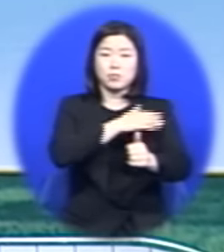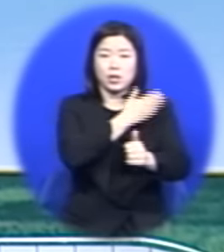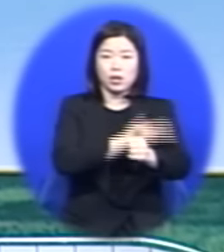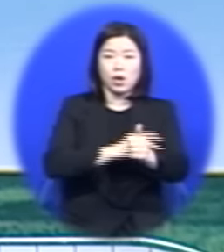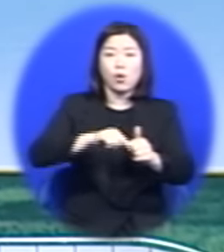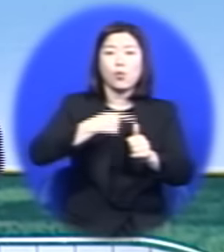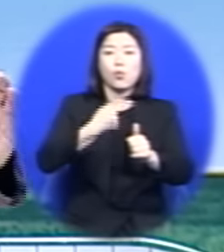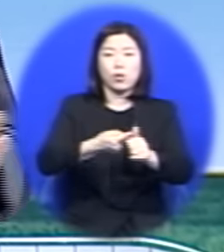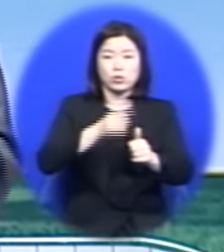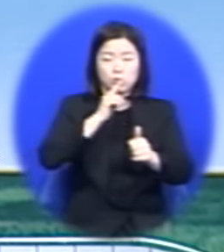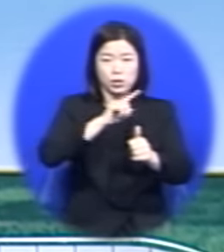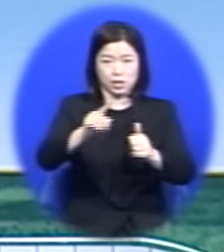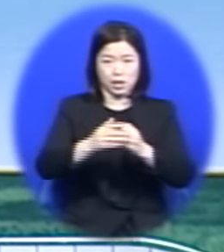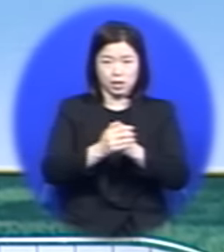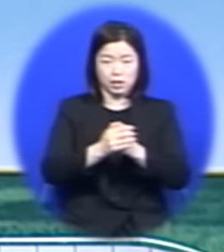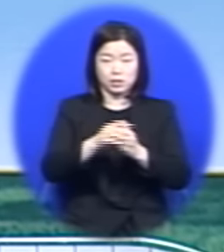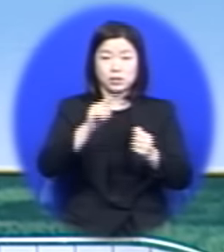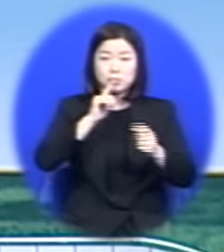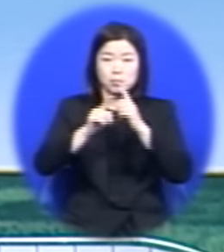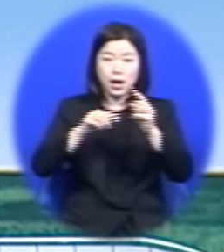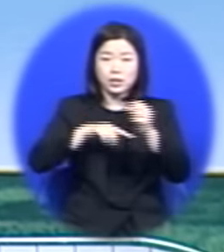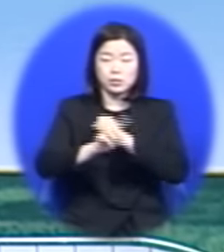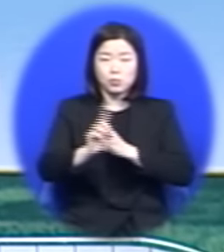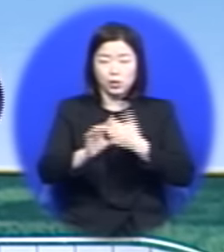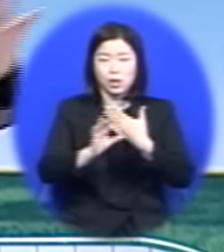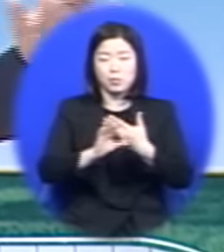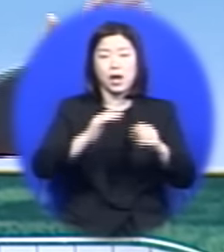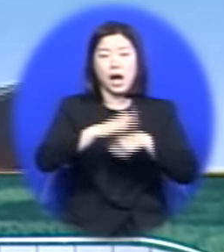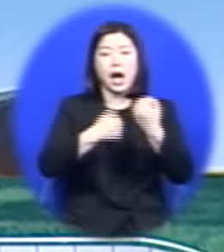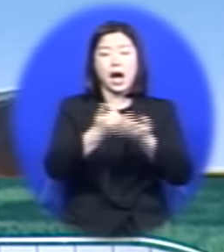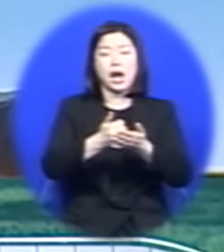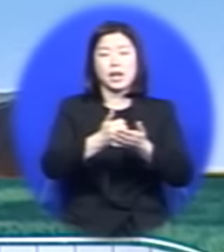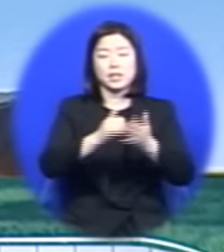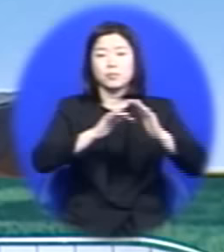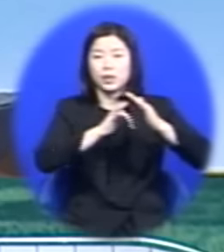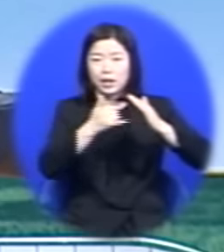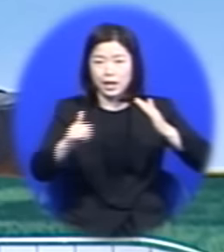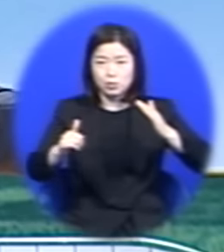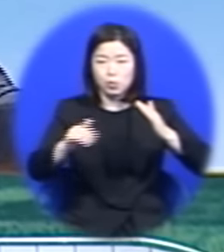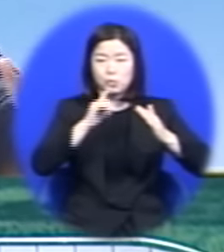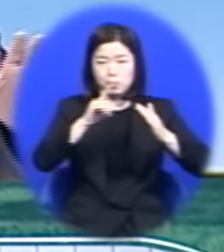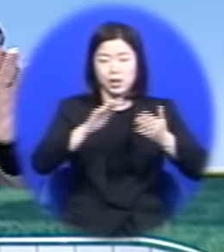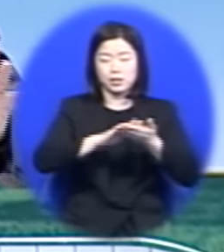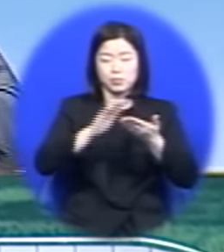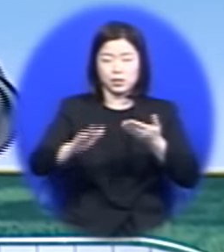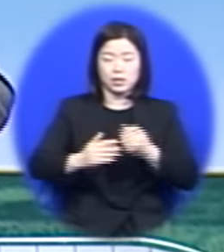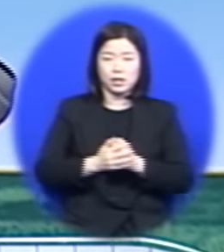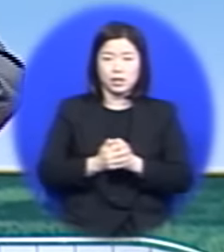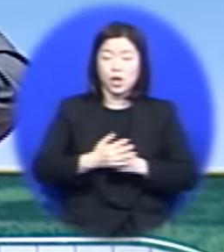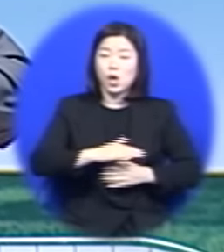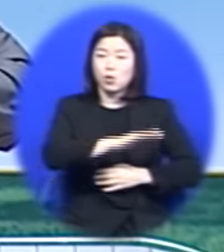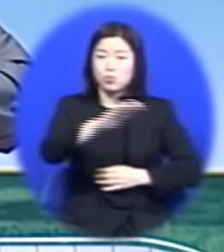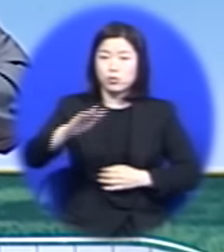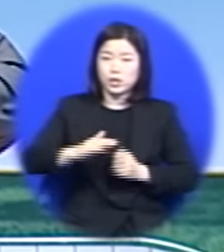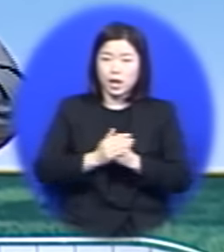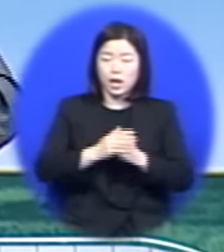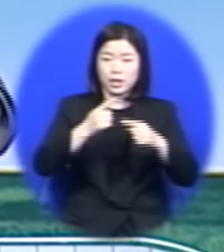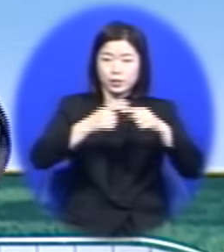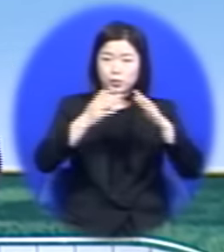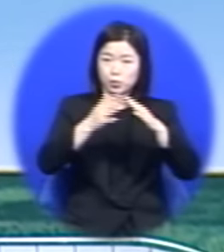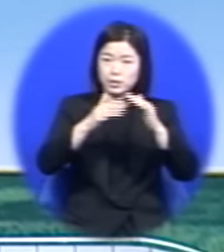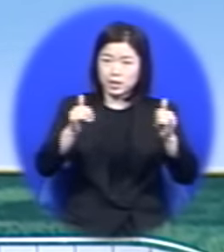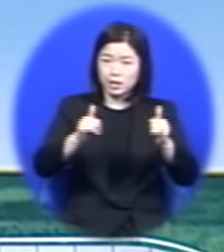하나님의 권속이라는 건 가족이라는 뜻입니다. 우리는 다 하나님의 가족입니다. 우리가 교인들이